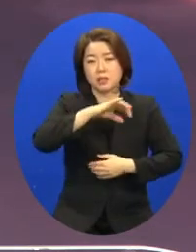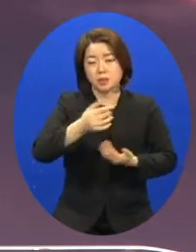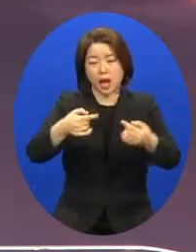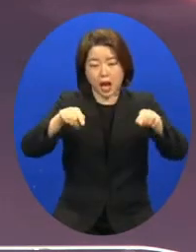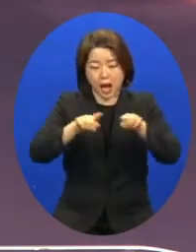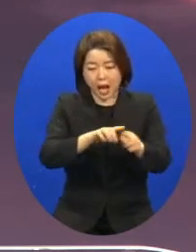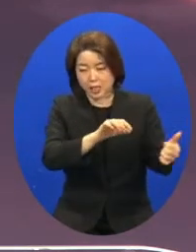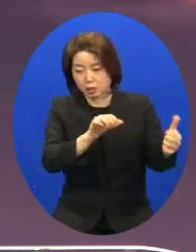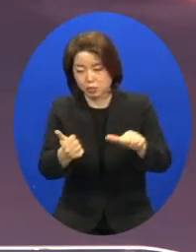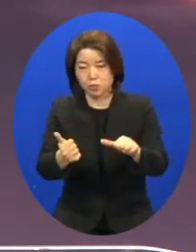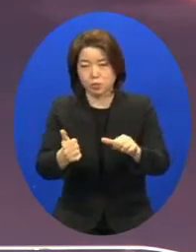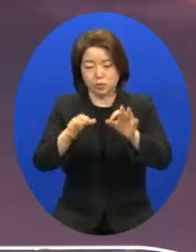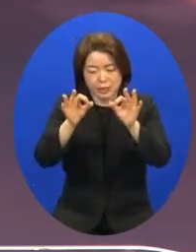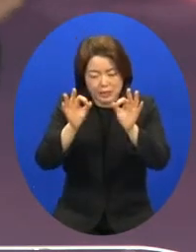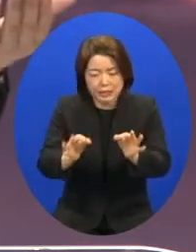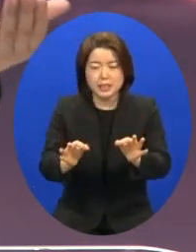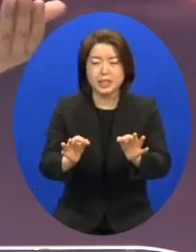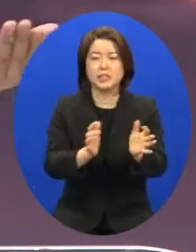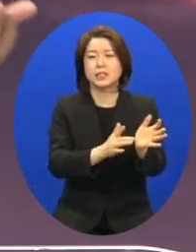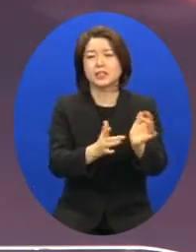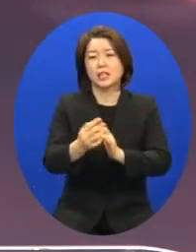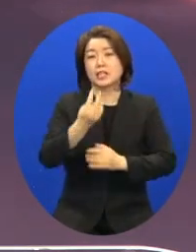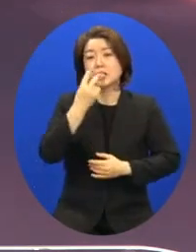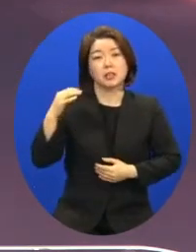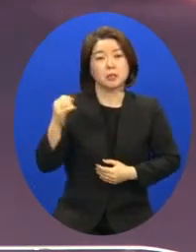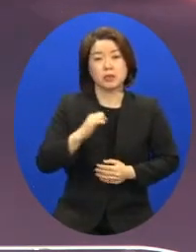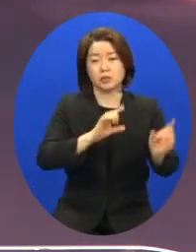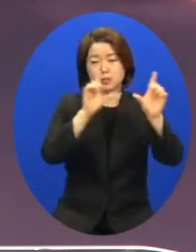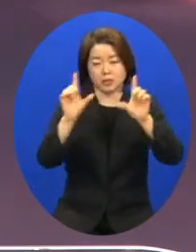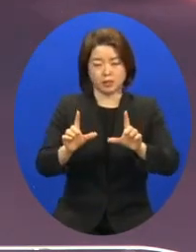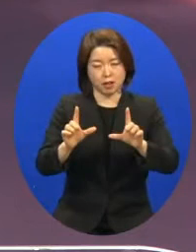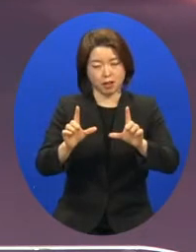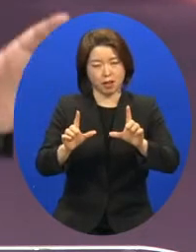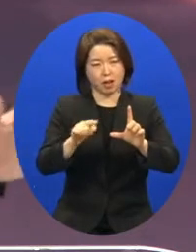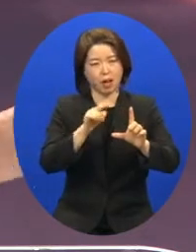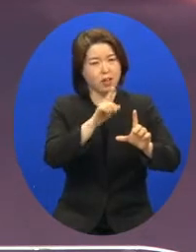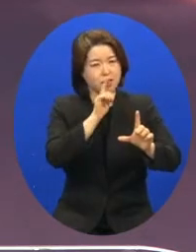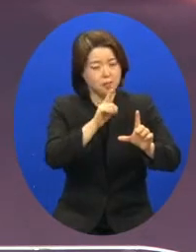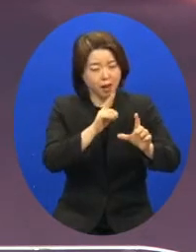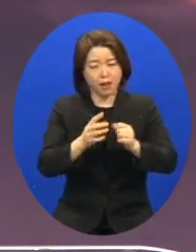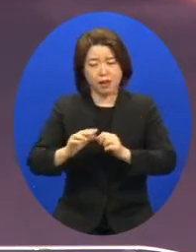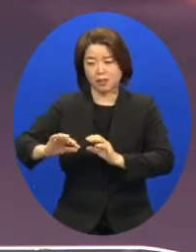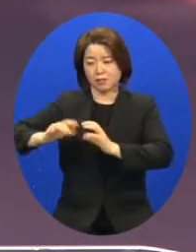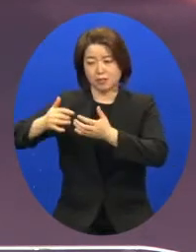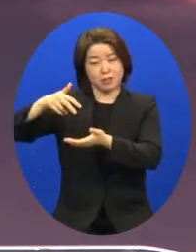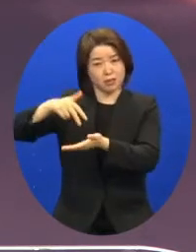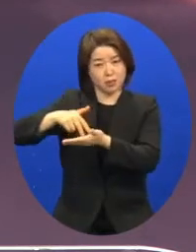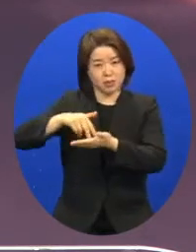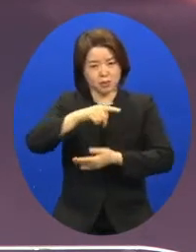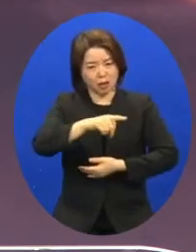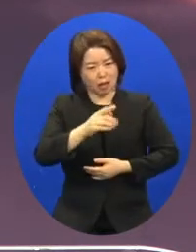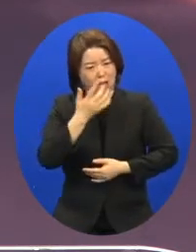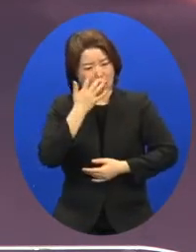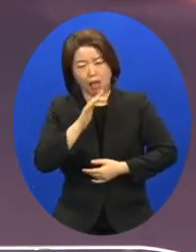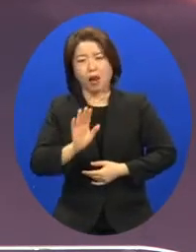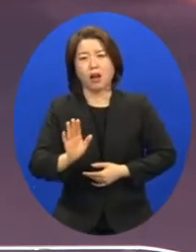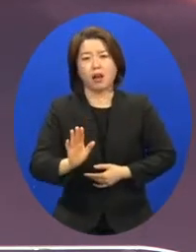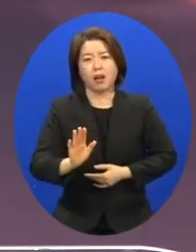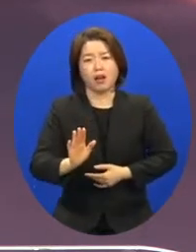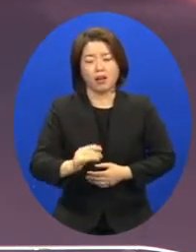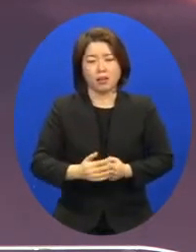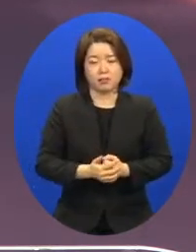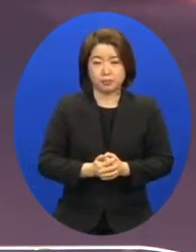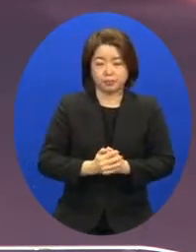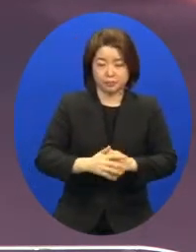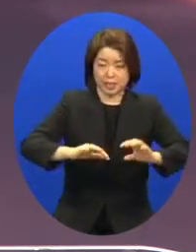생명으로 산다. 세상 지혜로는 도무지 이해도 안 되고 믿어지지도 않는 겁니다. 그러므로